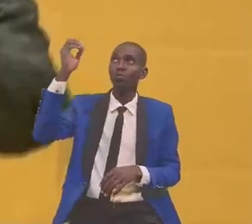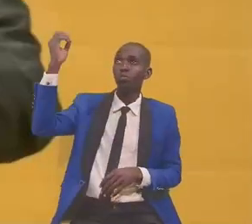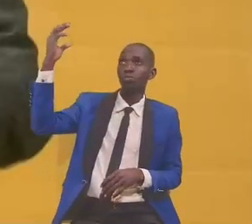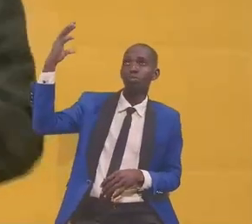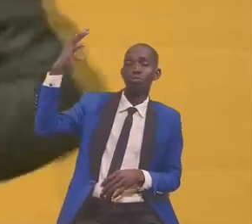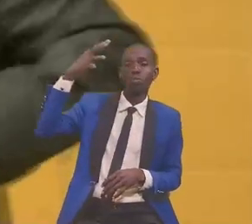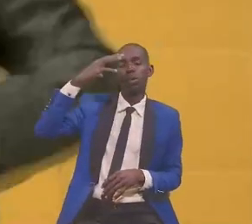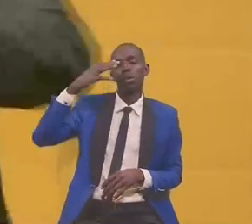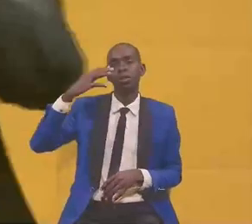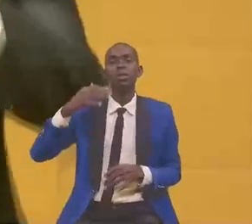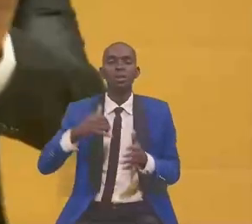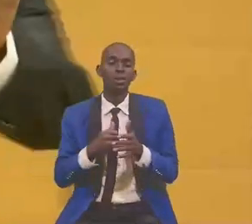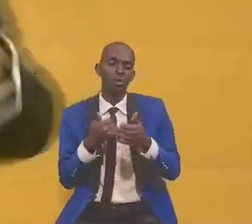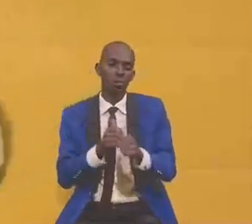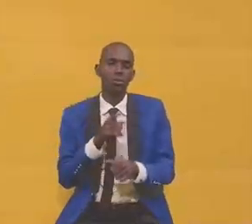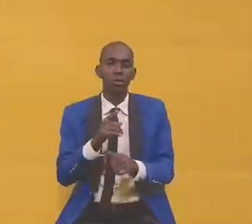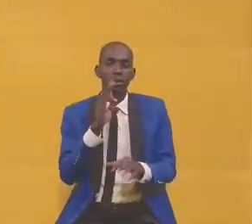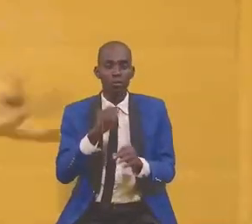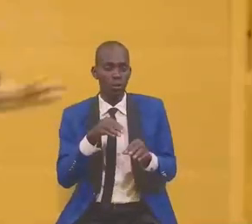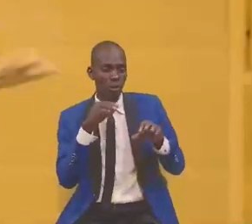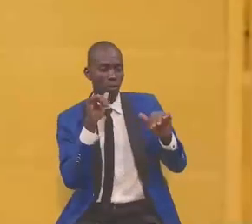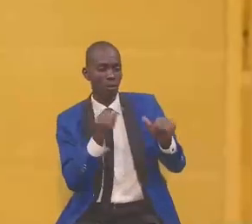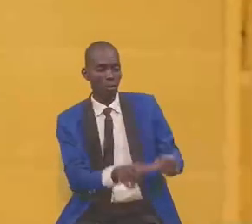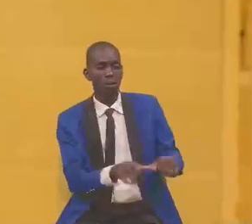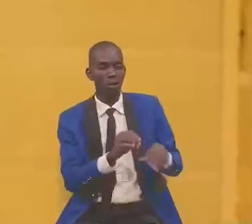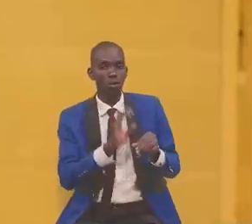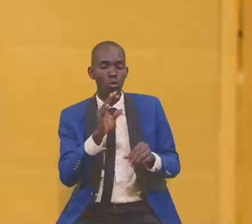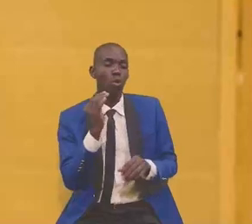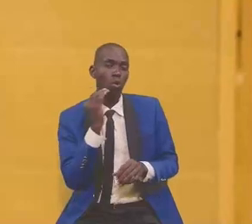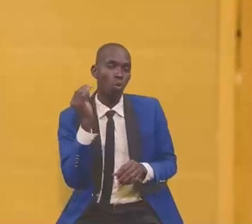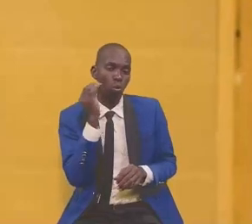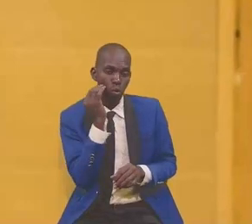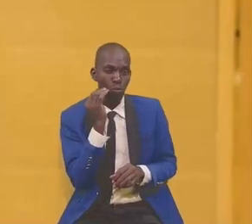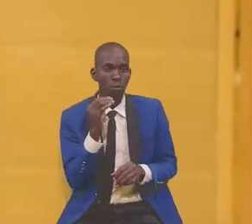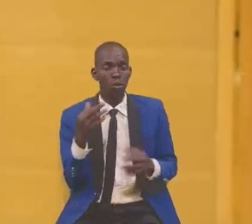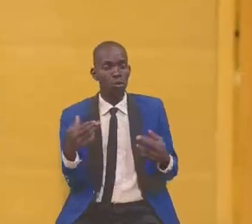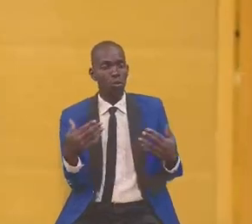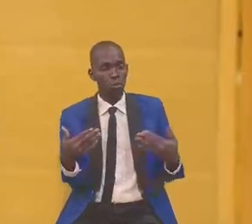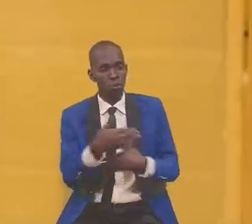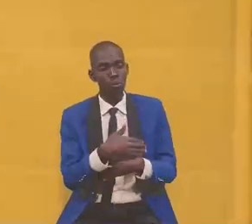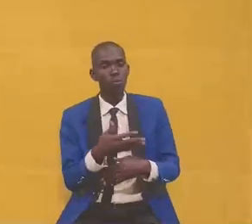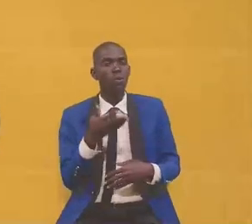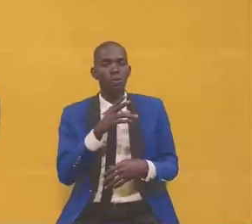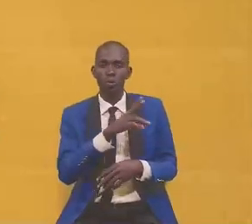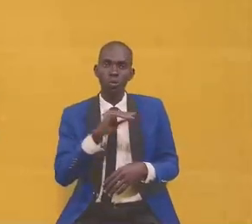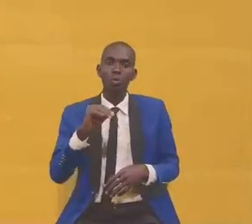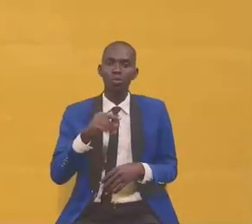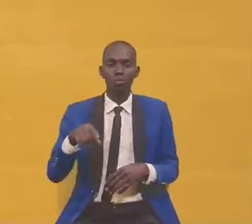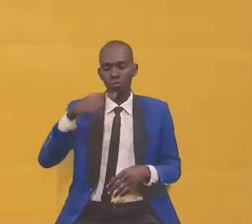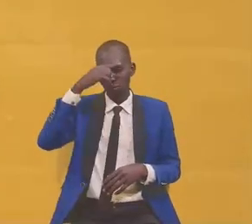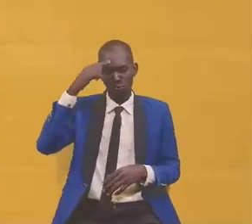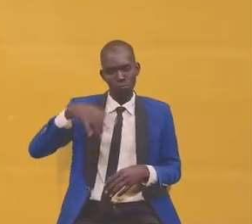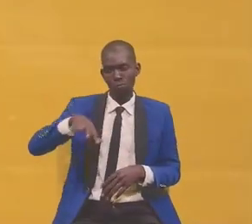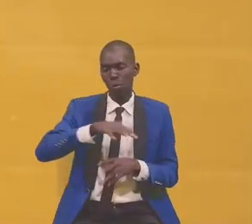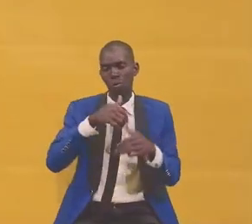Mais, quand tu sors, là où se trouve le soleil qui brille, et tu marches, et tu avances, et